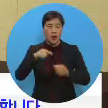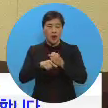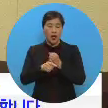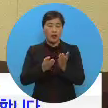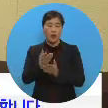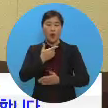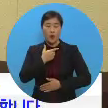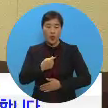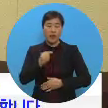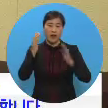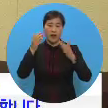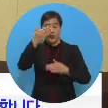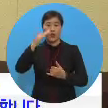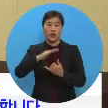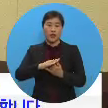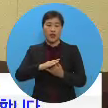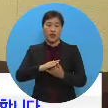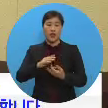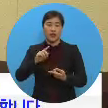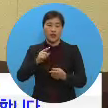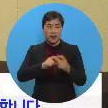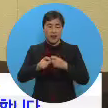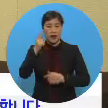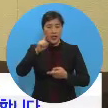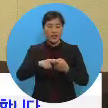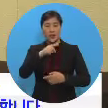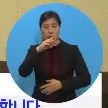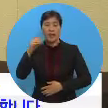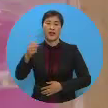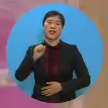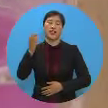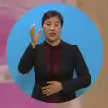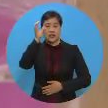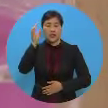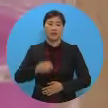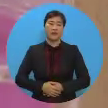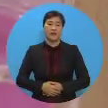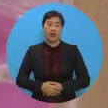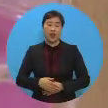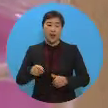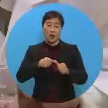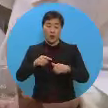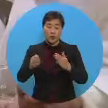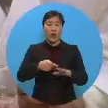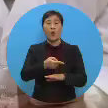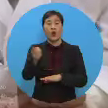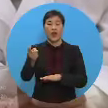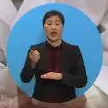꿈꾸는 어린이와 청소년들이 과학에 대해 관심과 흥미를 갖게 되길 기대합니다. 딱딱한 교실을